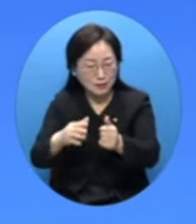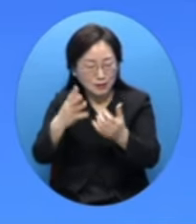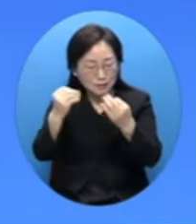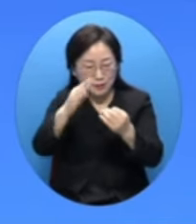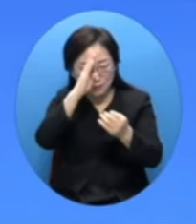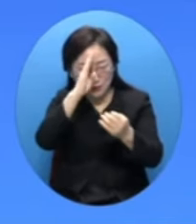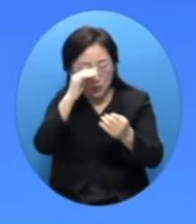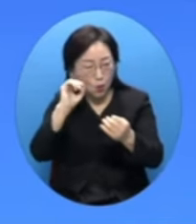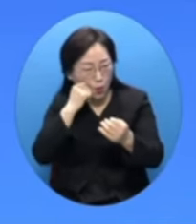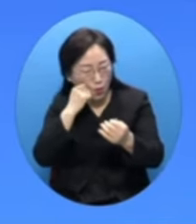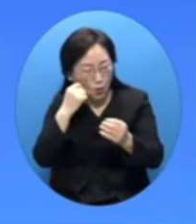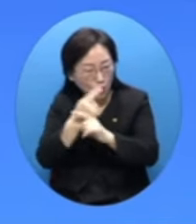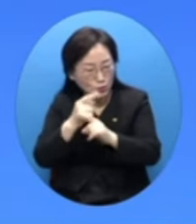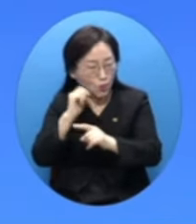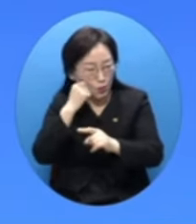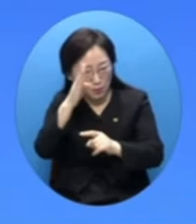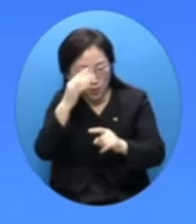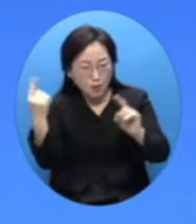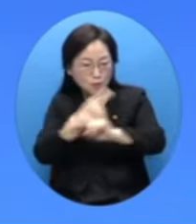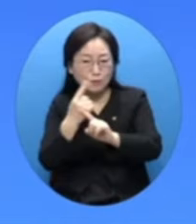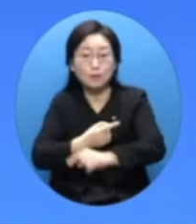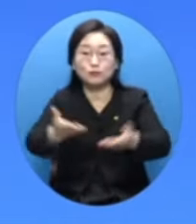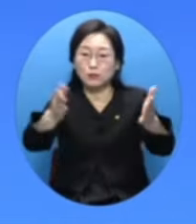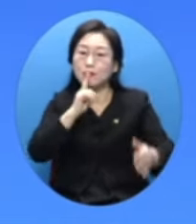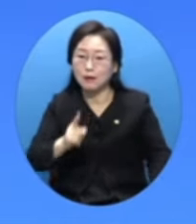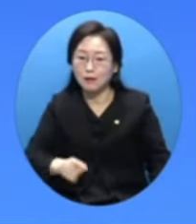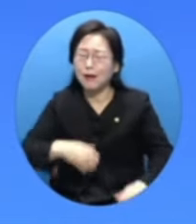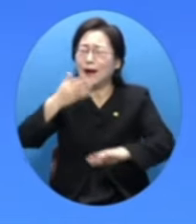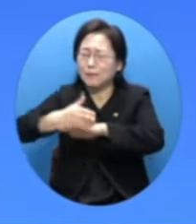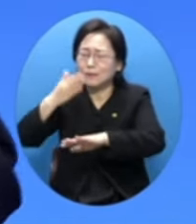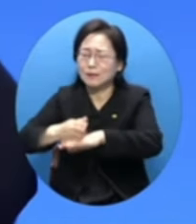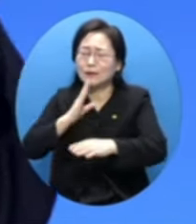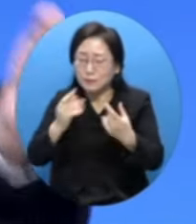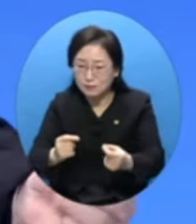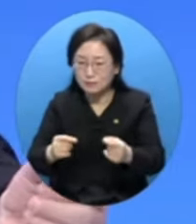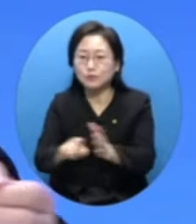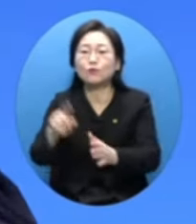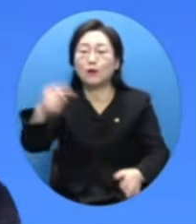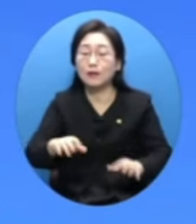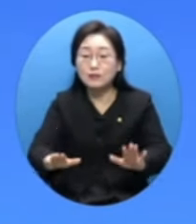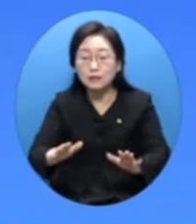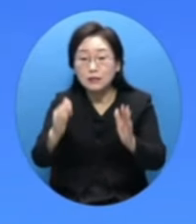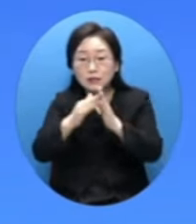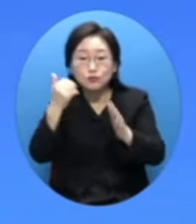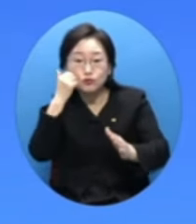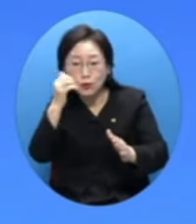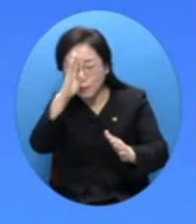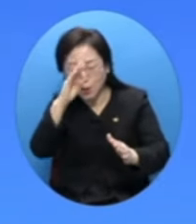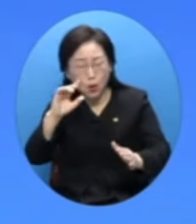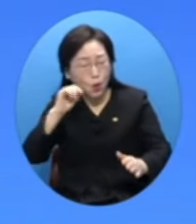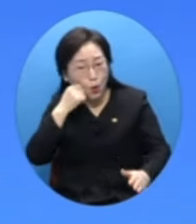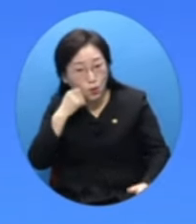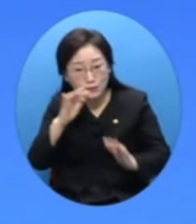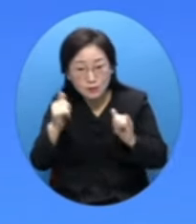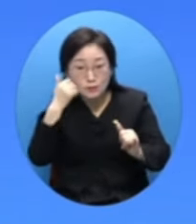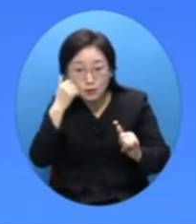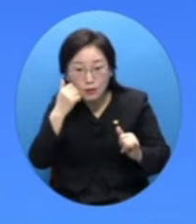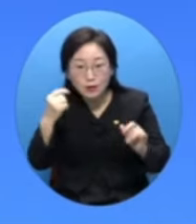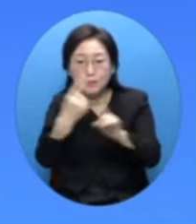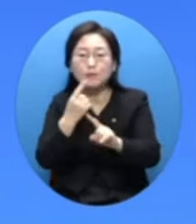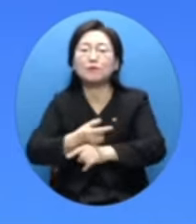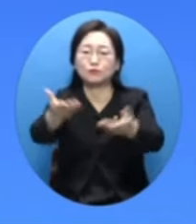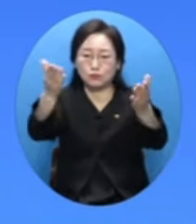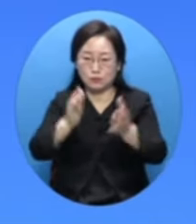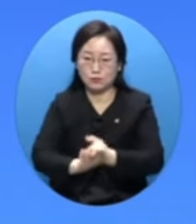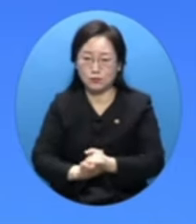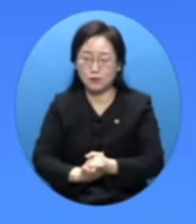환자들을 고치겠다고 말씀하셨습니다. 감사하는 마음으로 나왔습니다. 여러분 집에 난치병 환자들이 있습니까? 주님이 고쳐주실 것입니다.